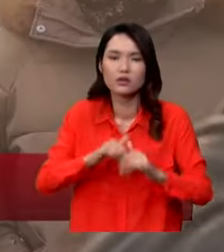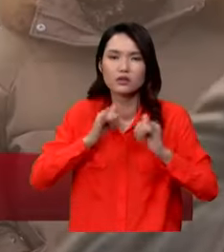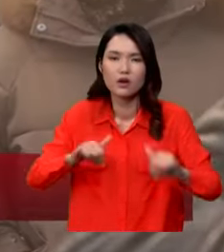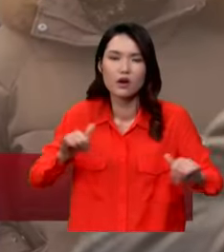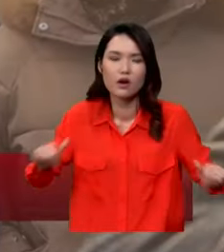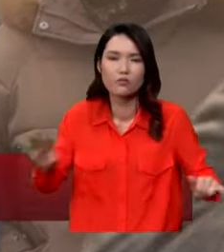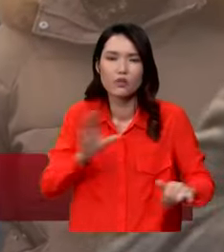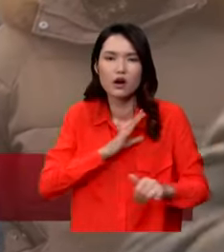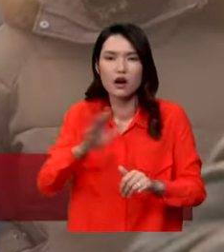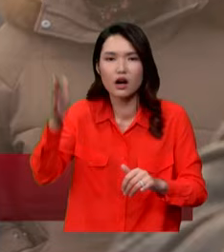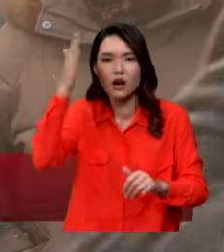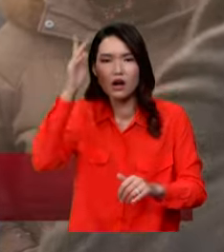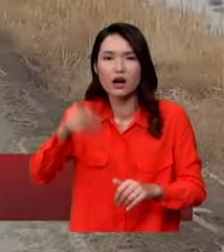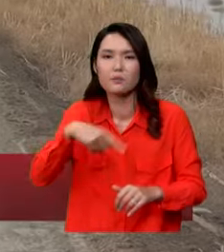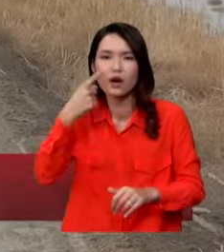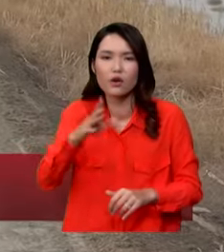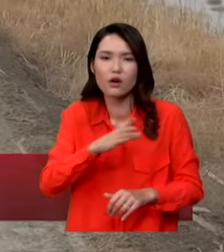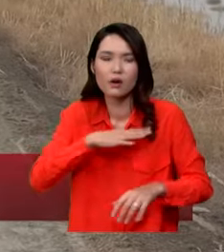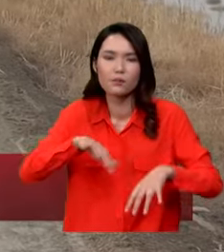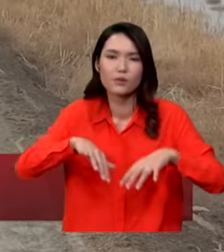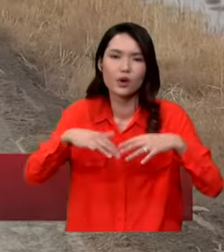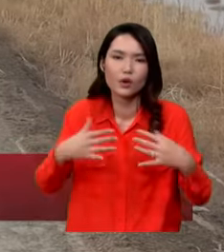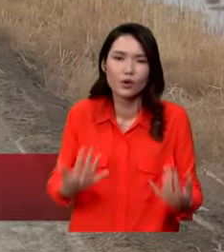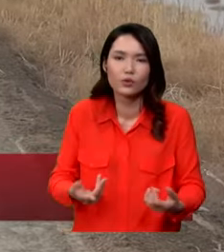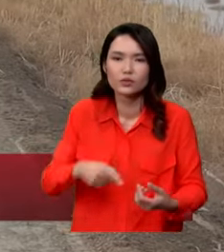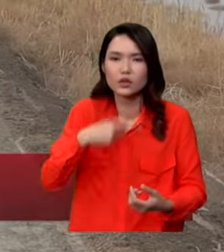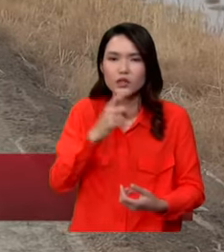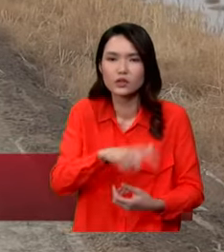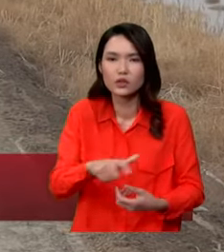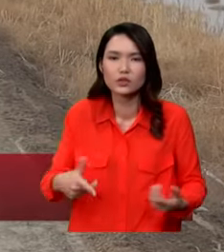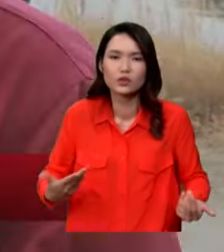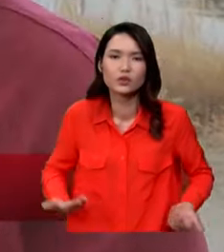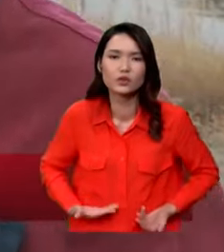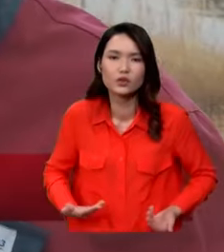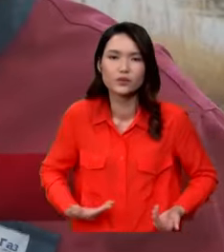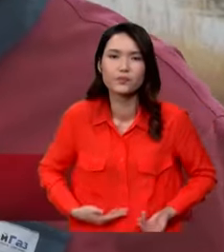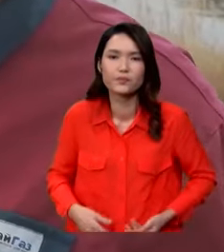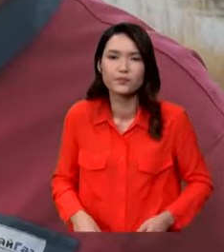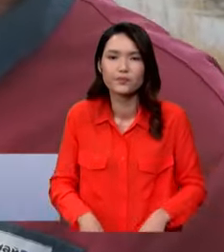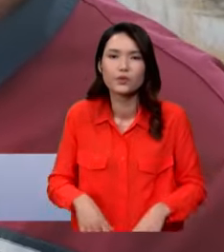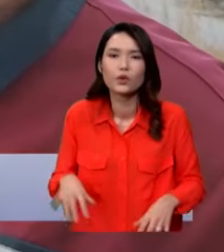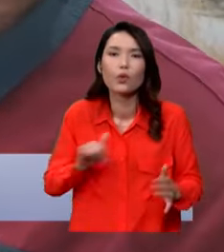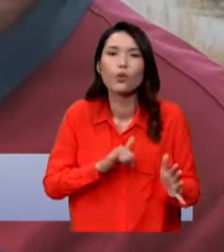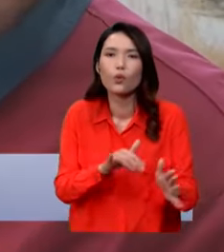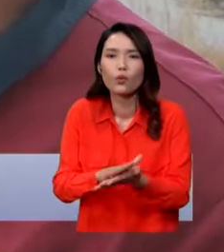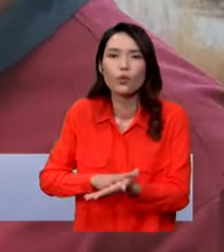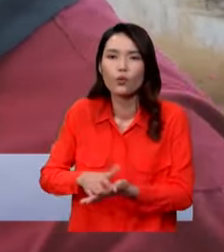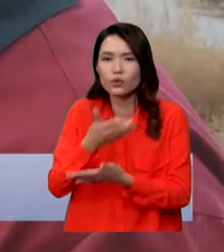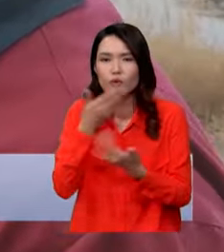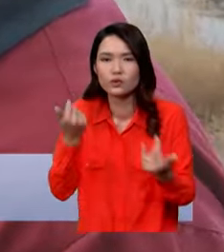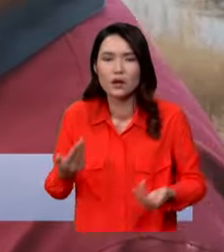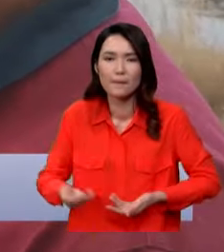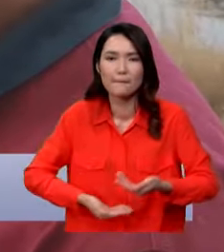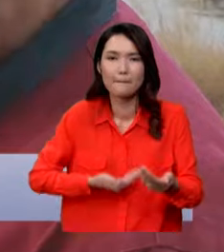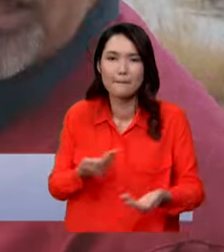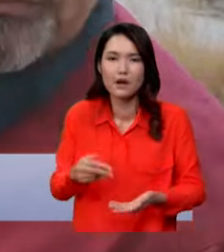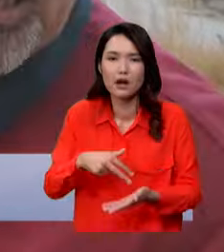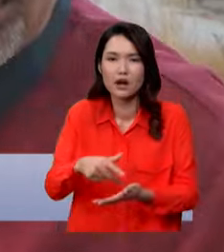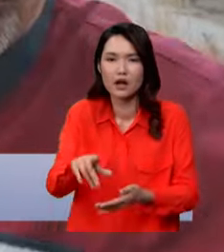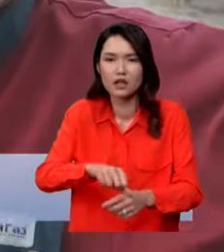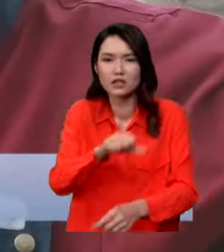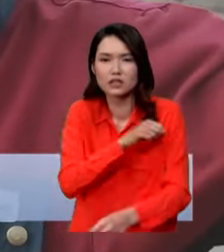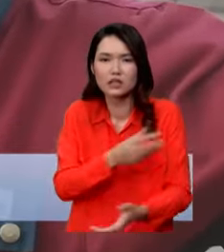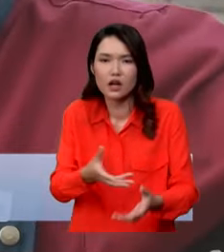мәселені әкім қараға айтып, әбден шаршадық дейді Талдыкөл тұрғындары. Амал жоқ күн жалаң аяқ кешеміз, бір-біріміз итереміз,